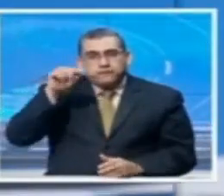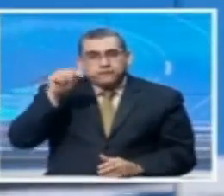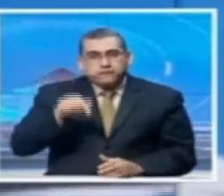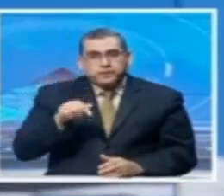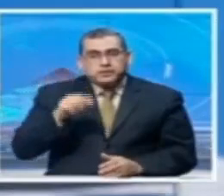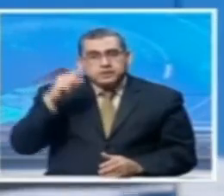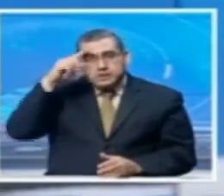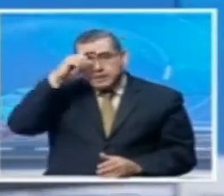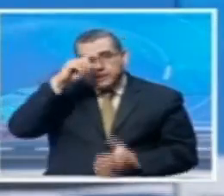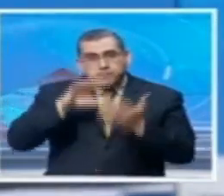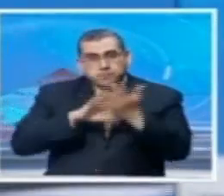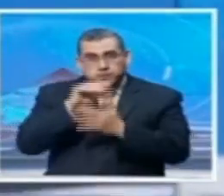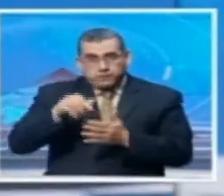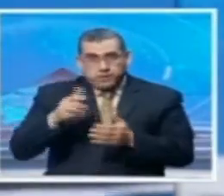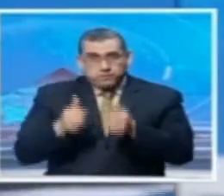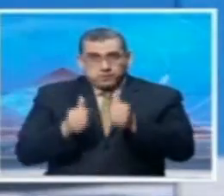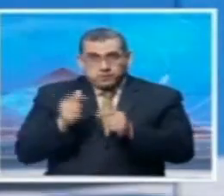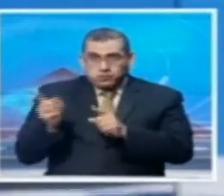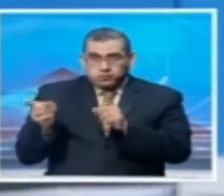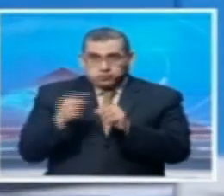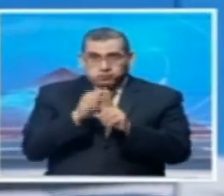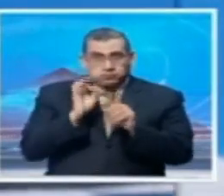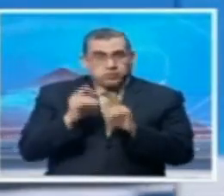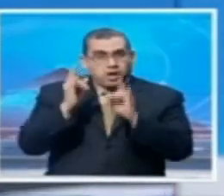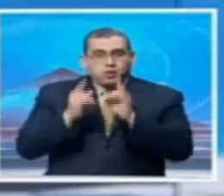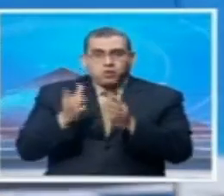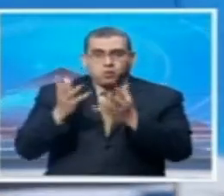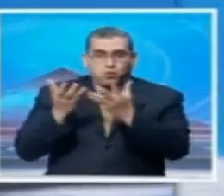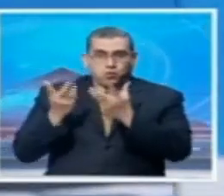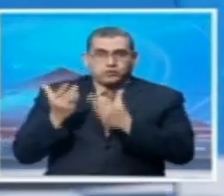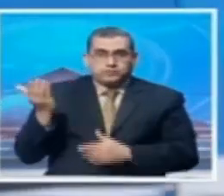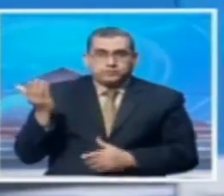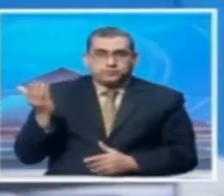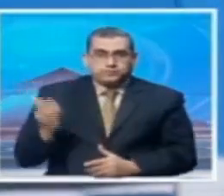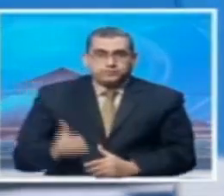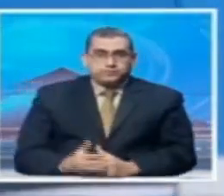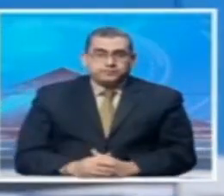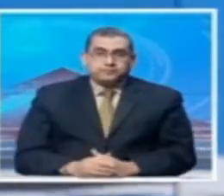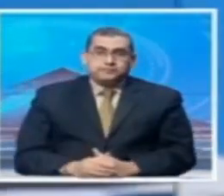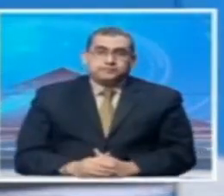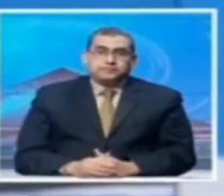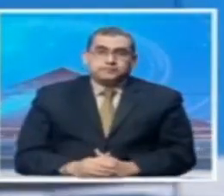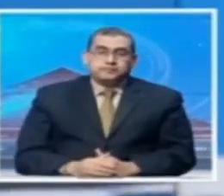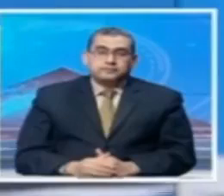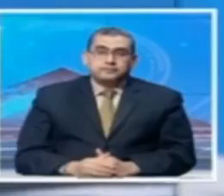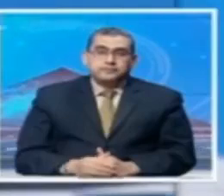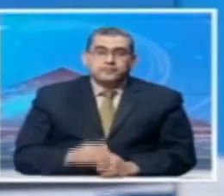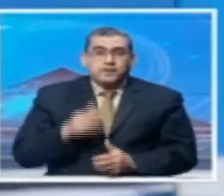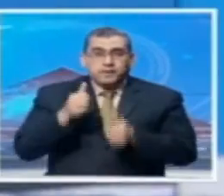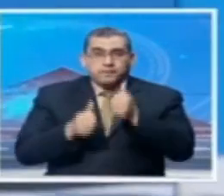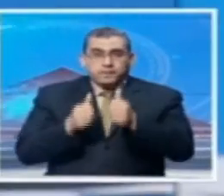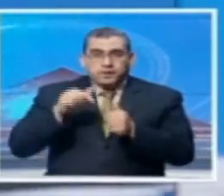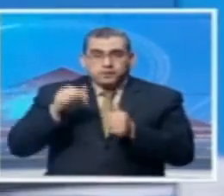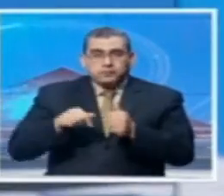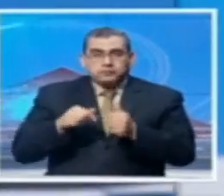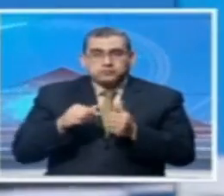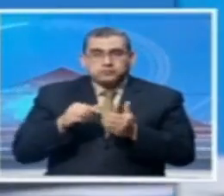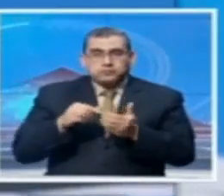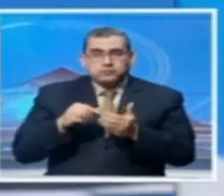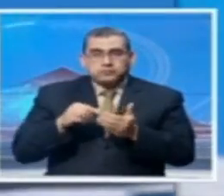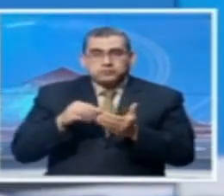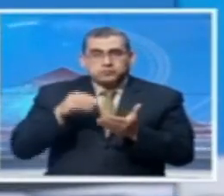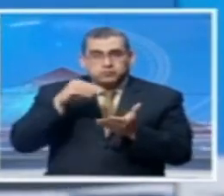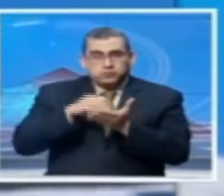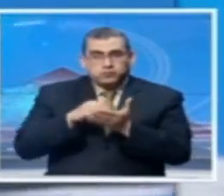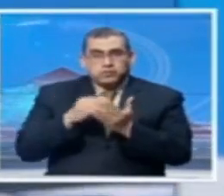اي معوقات شابت سير العمليه عمليه الامتحان؟ الامتحان تم اليوم